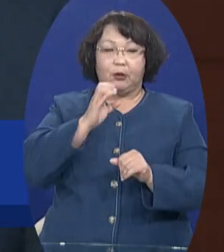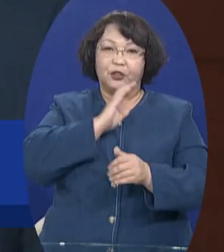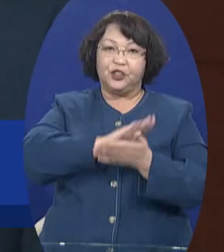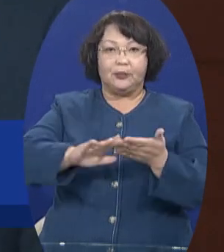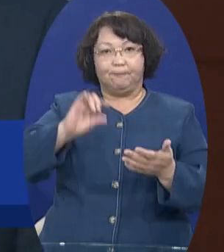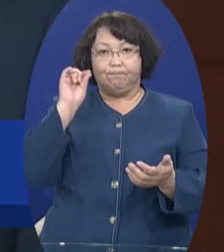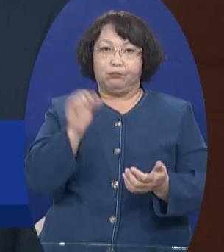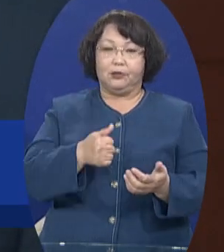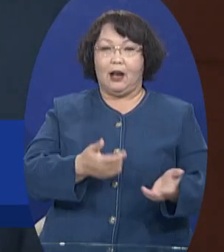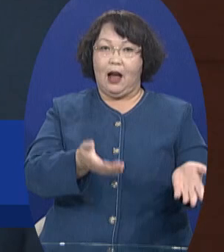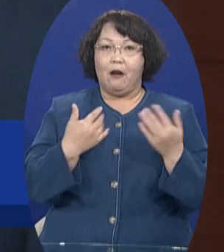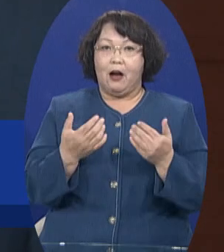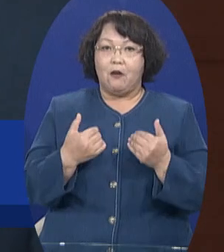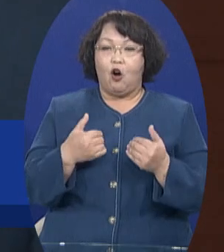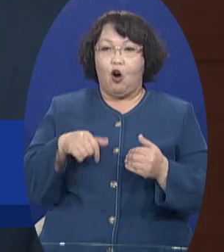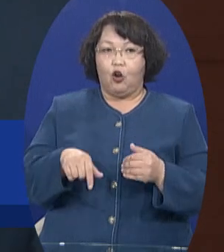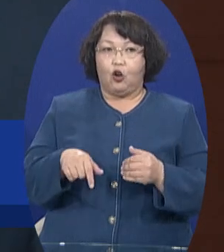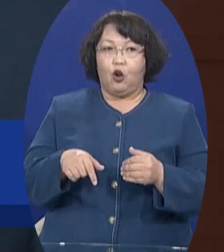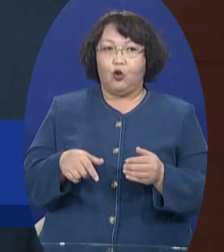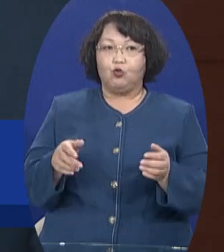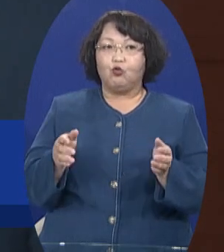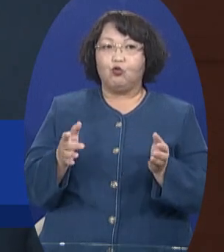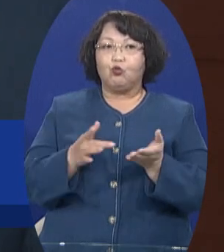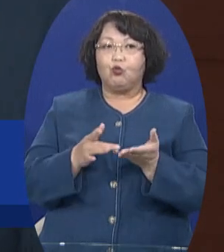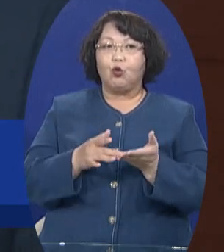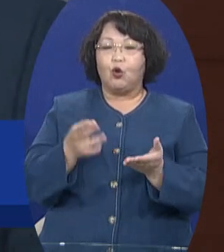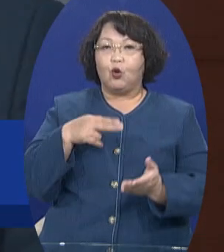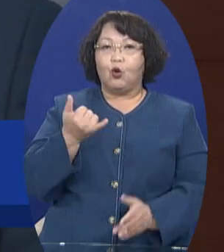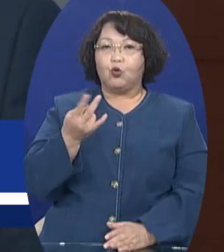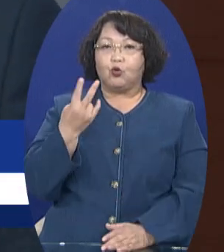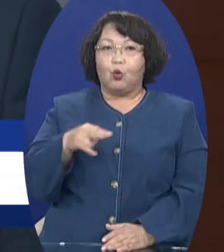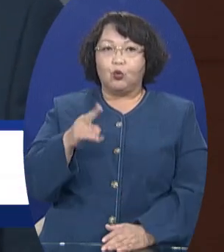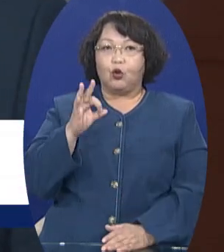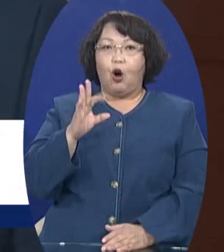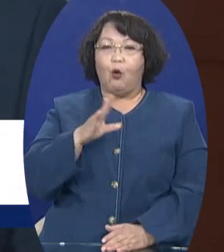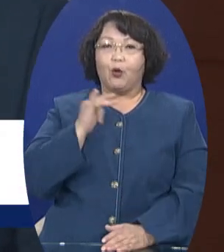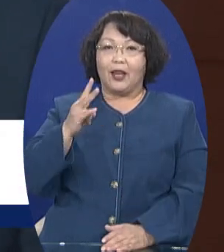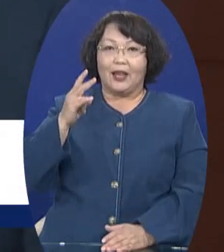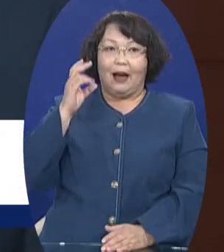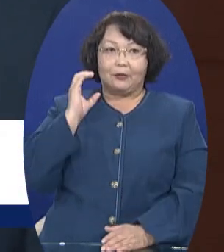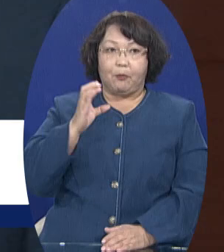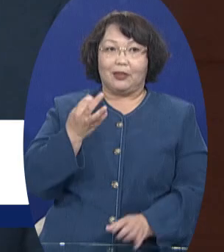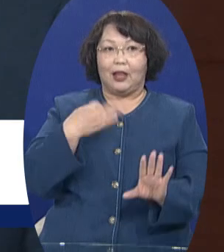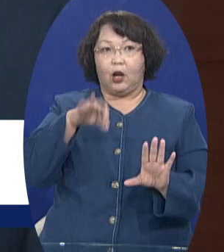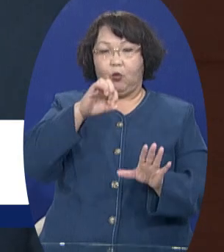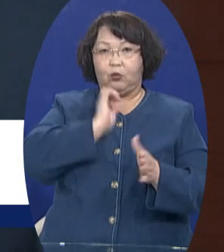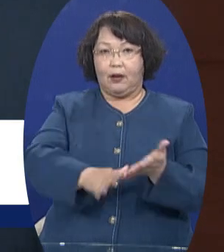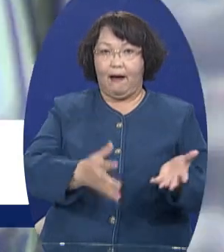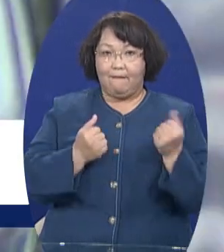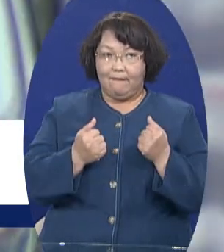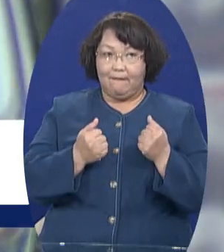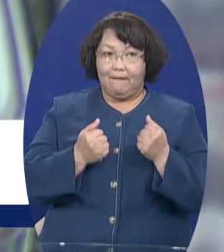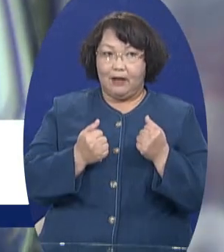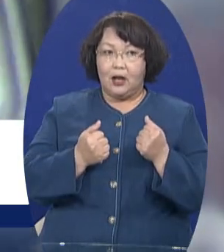одоогийн байдлаар бол дунд дуурын автобус бол 80 гаруй хувьтай таталт хийчихсэн. За цахилгаан автобусны хувьд бол 40% нараад ирсэн